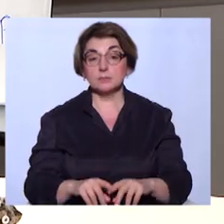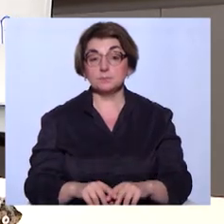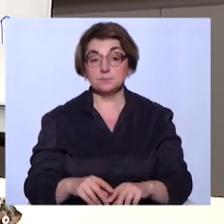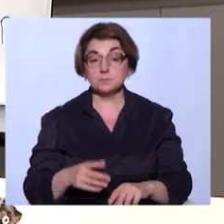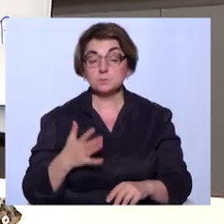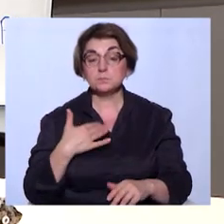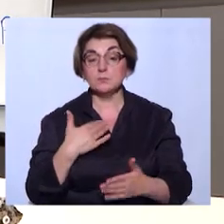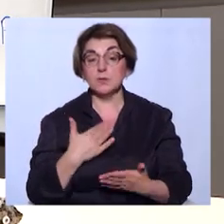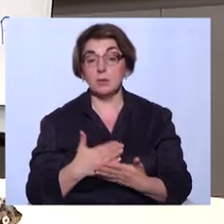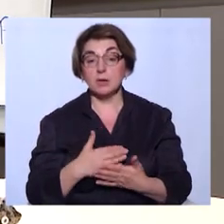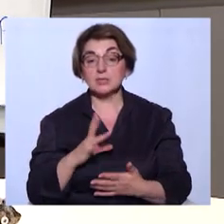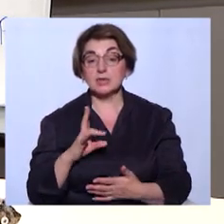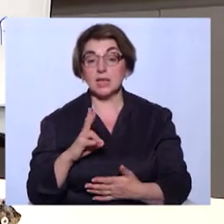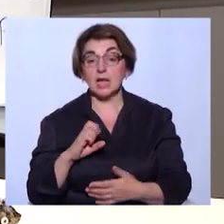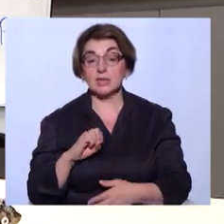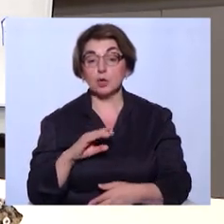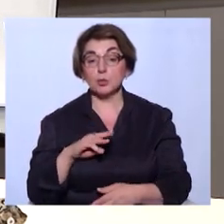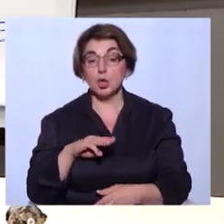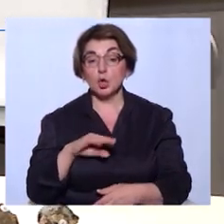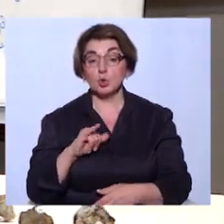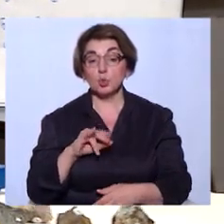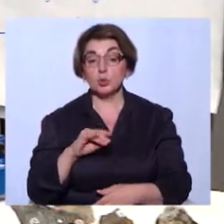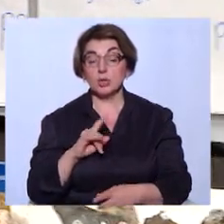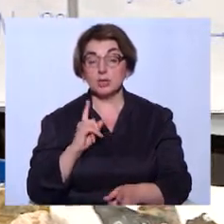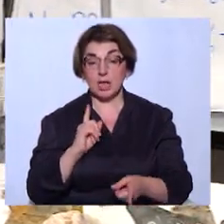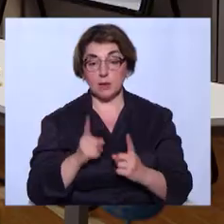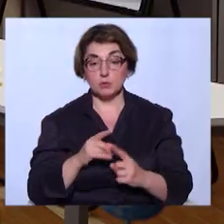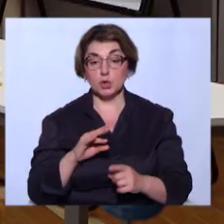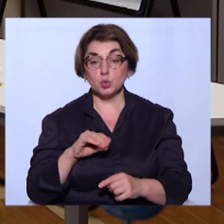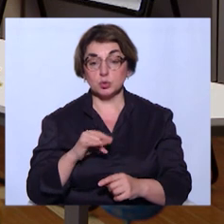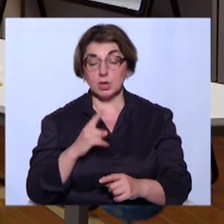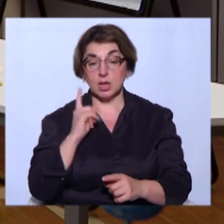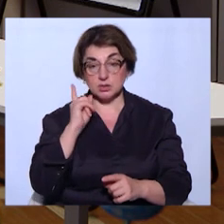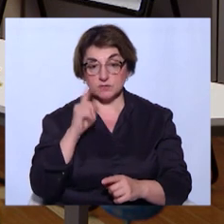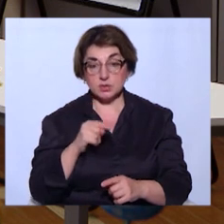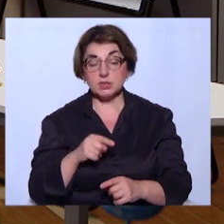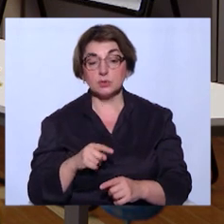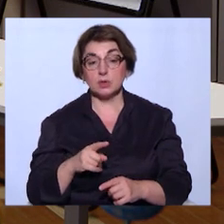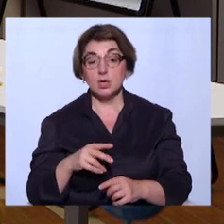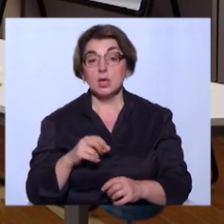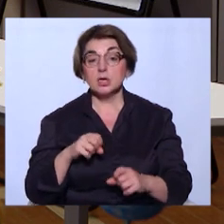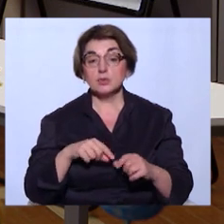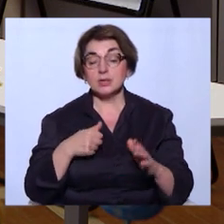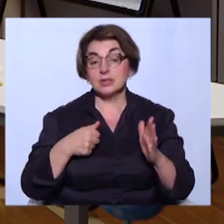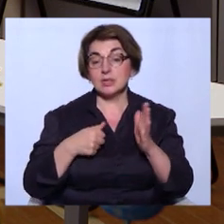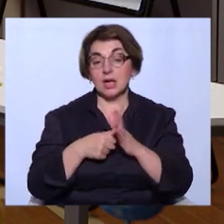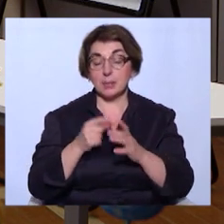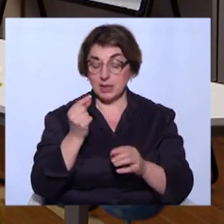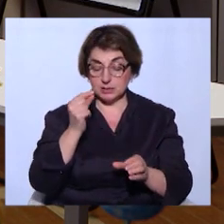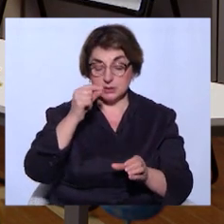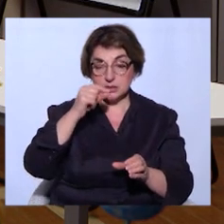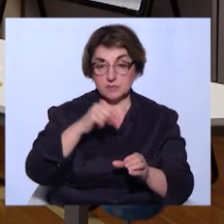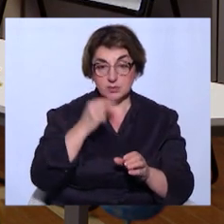მაქვს ნატრიუმის ტუტე და რომ ეს ნამდვილად ნატრიუმის ტუტეა, რა თქმა უნდა, ფენოლფთალეინის ერთი წვეთითაც